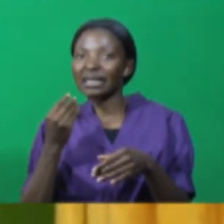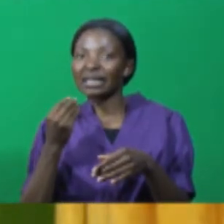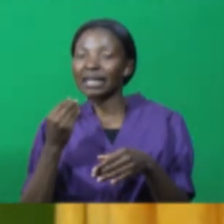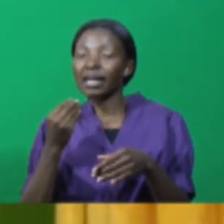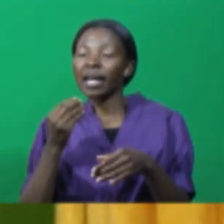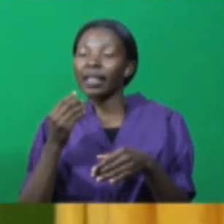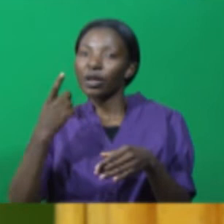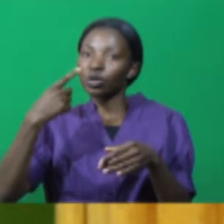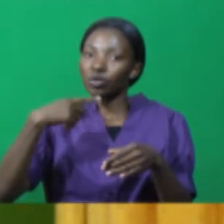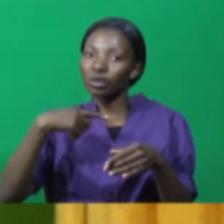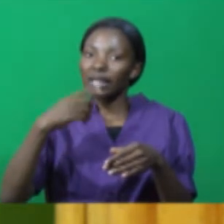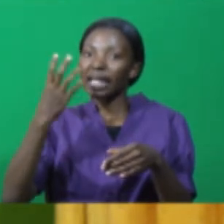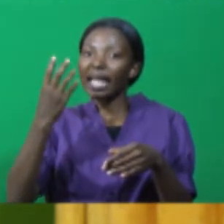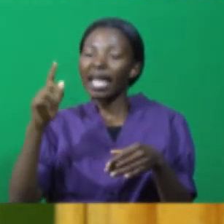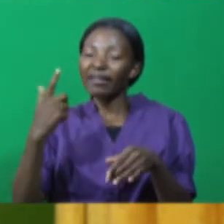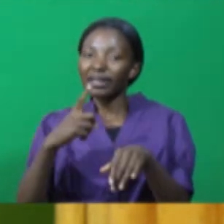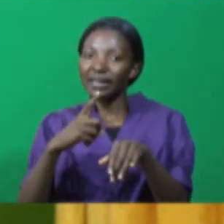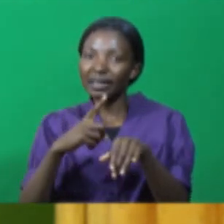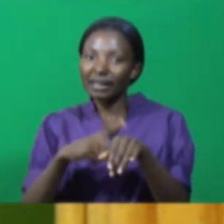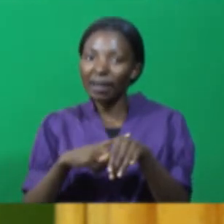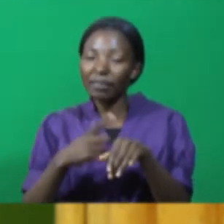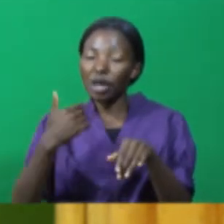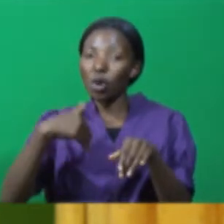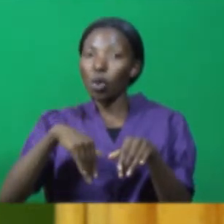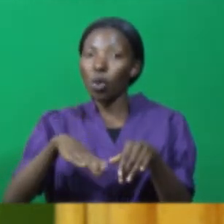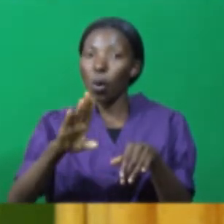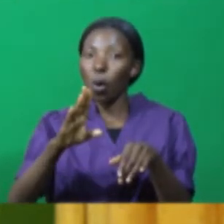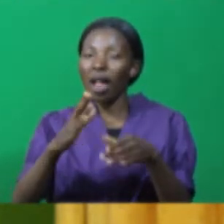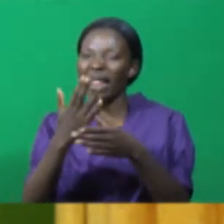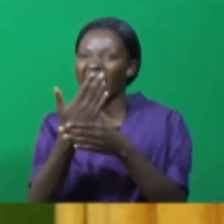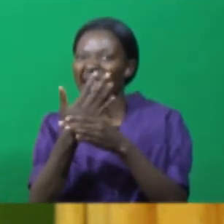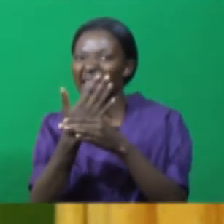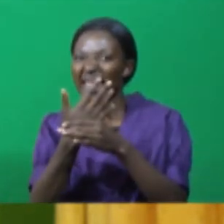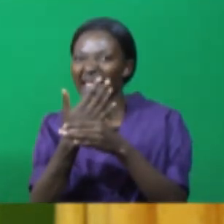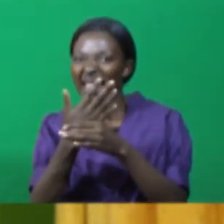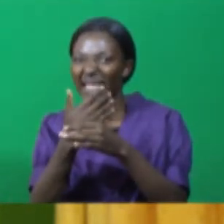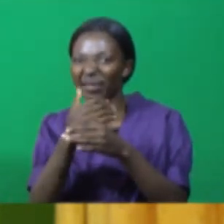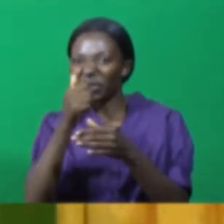Wokupota vaitoene order yekuendesa mufushwa wemutsine.